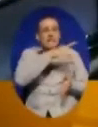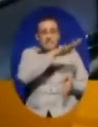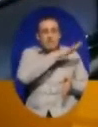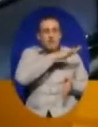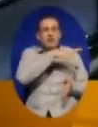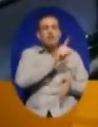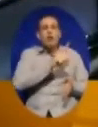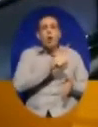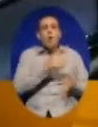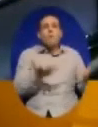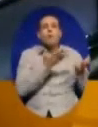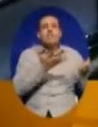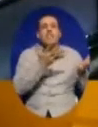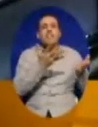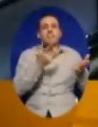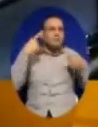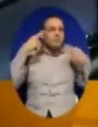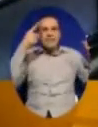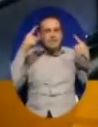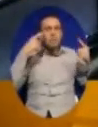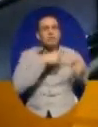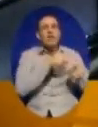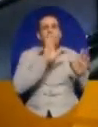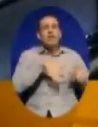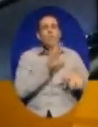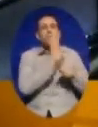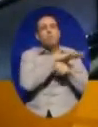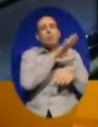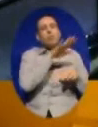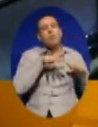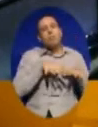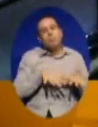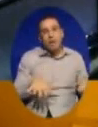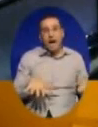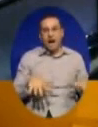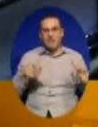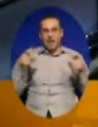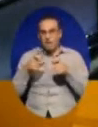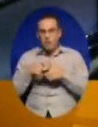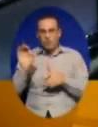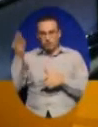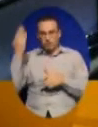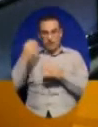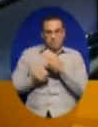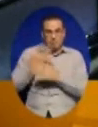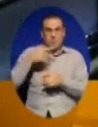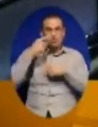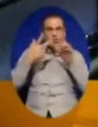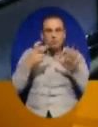שלא מעודדת יזמות. לעומת זאת, הסביבה התחרותית, שחברות שהוקמו בשנות ה-80, שאנחנו בתקופת